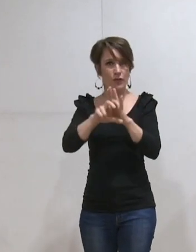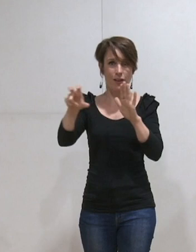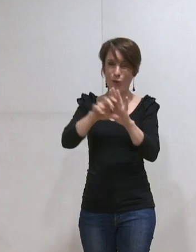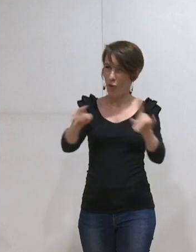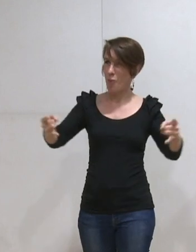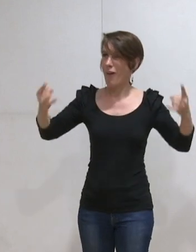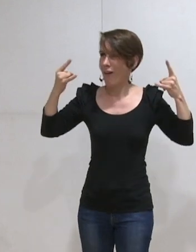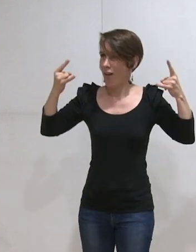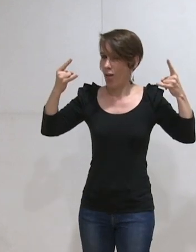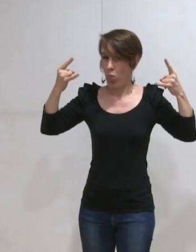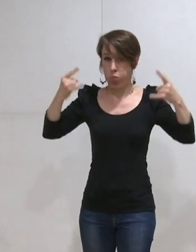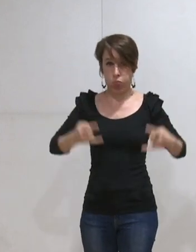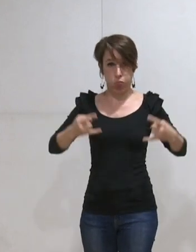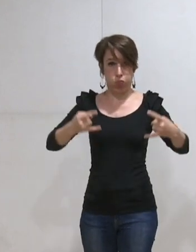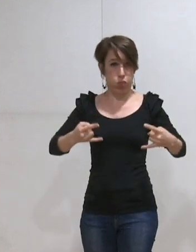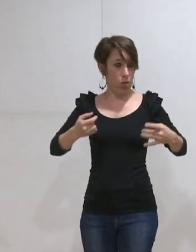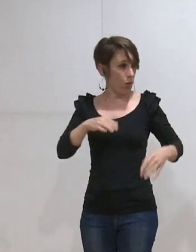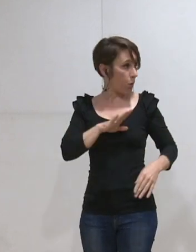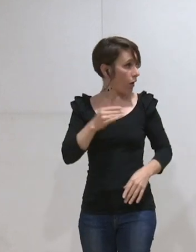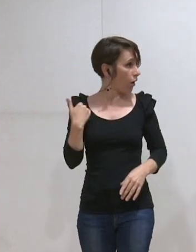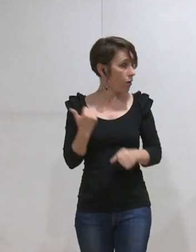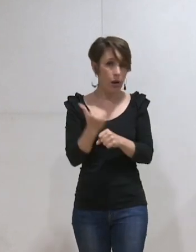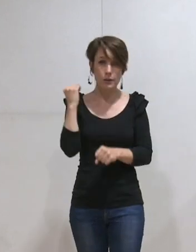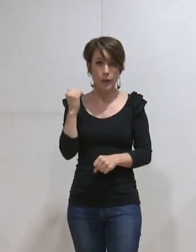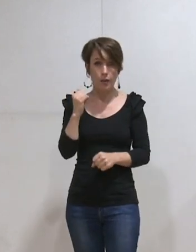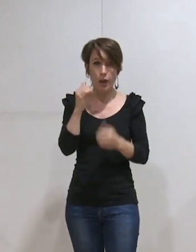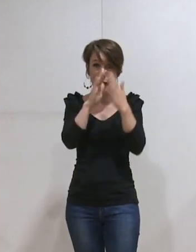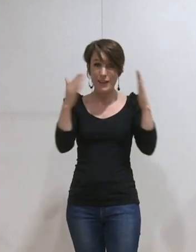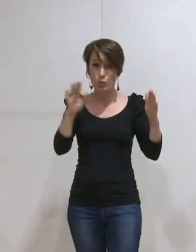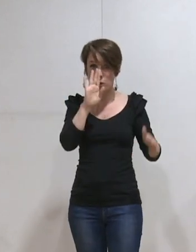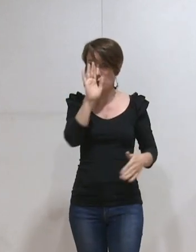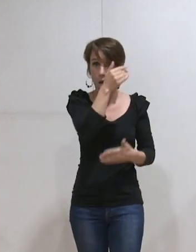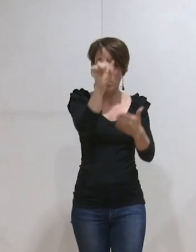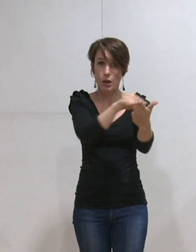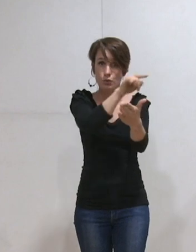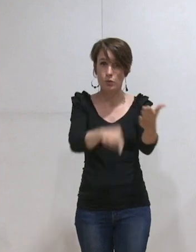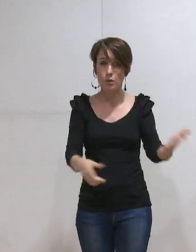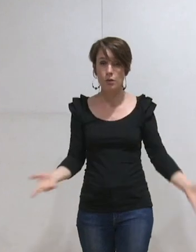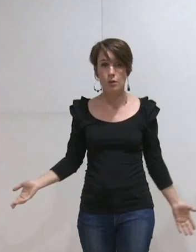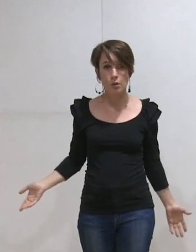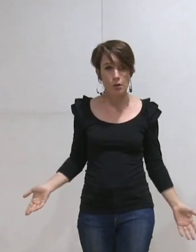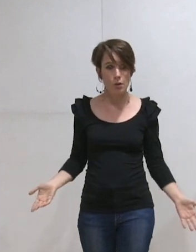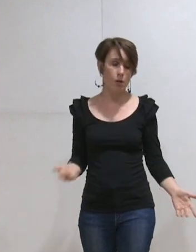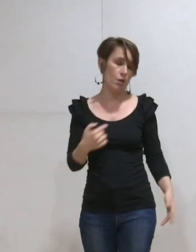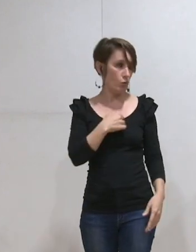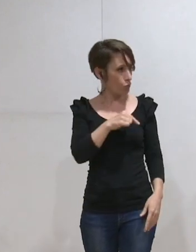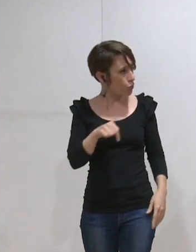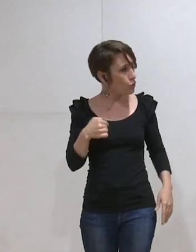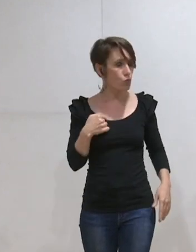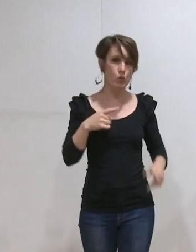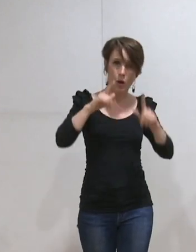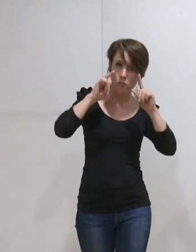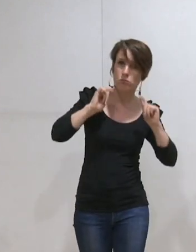genre de décision donc encore une fois nous serons très vigilants sur cette question de la